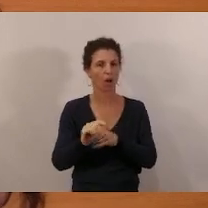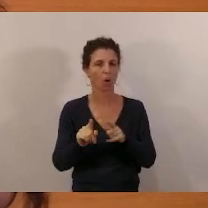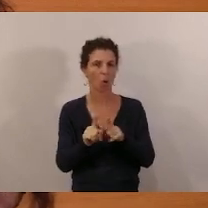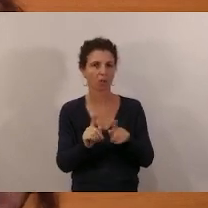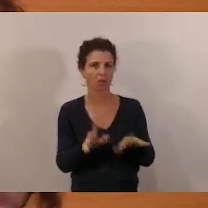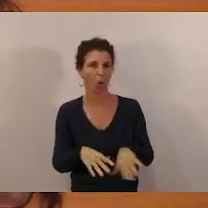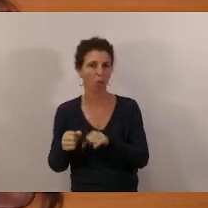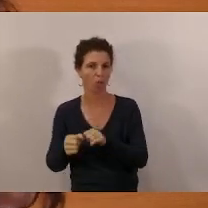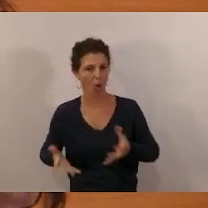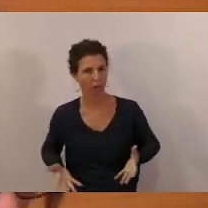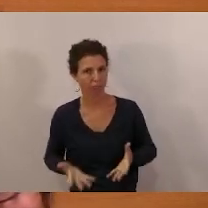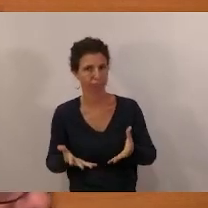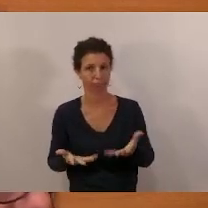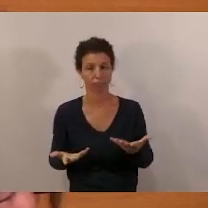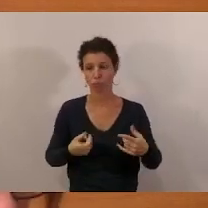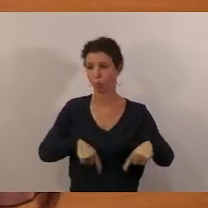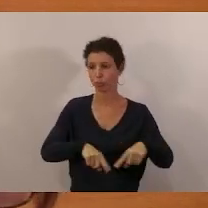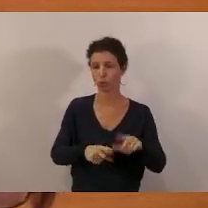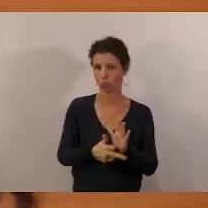favorable.